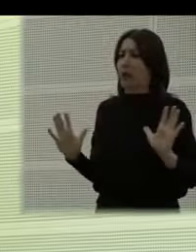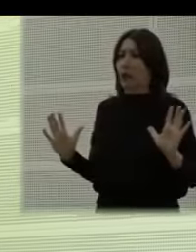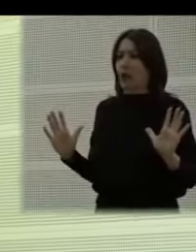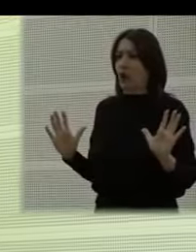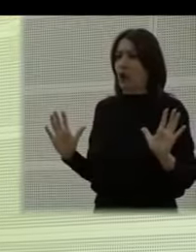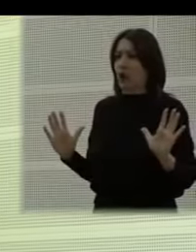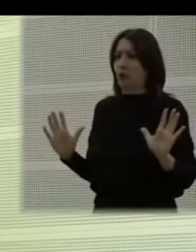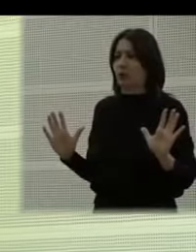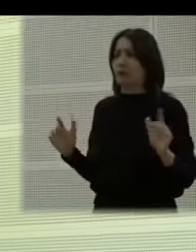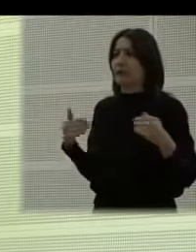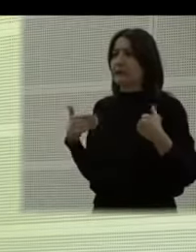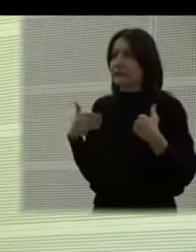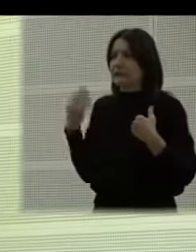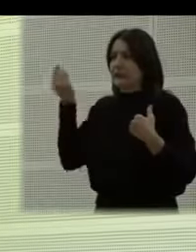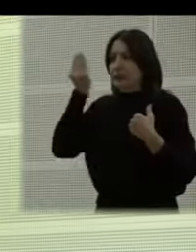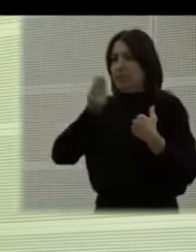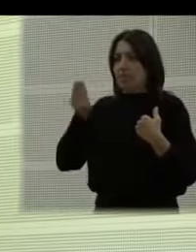E io penso che